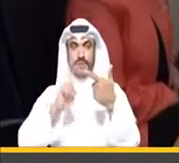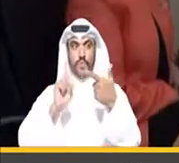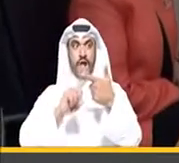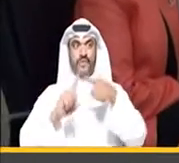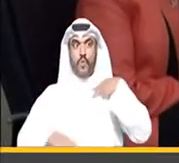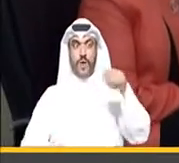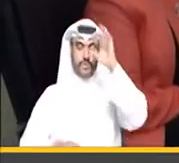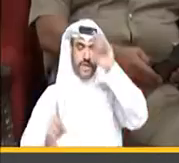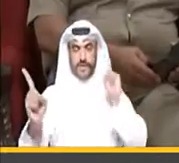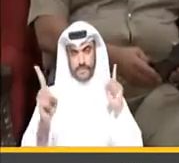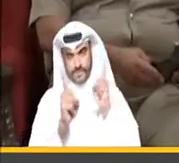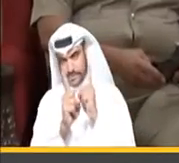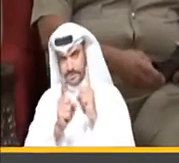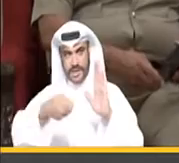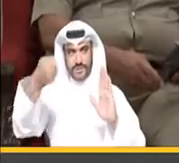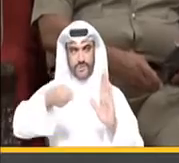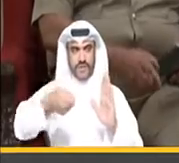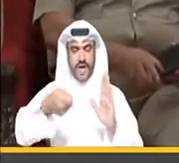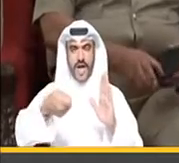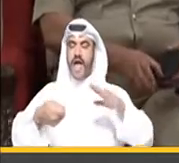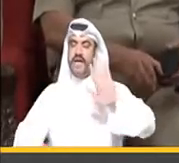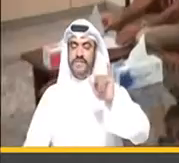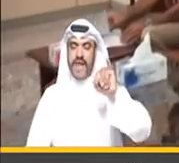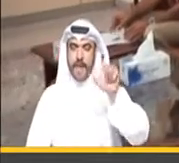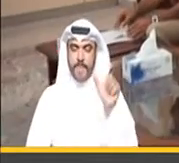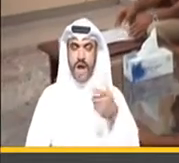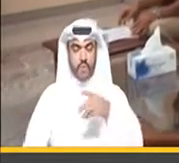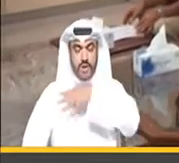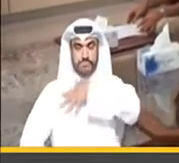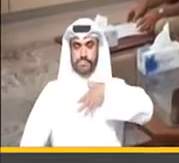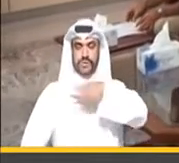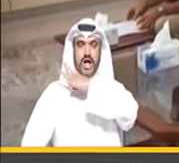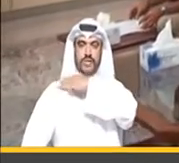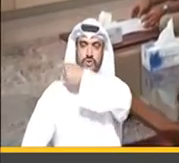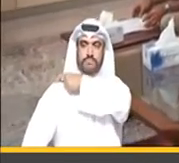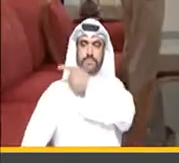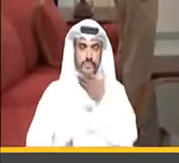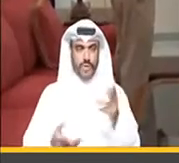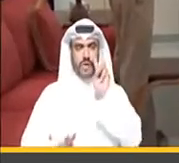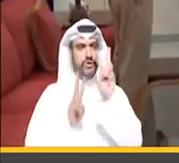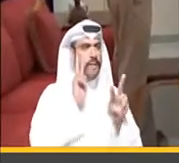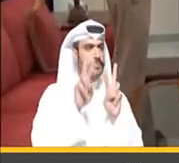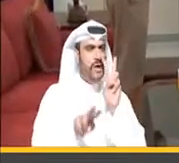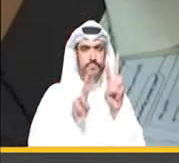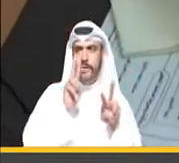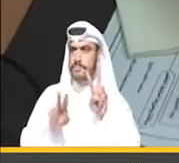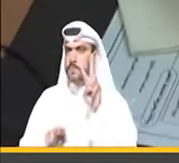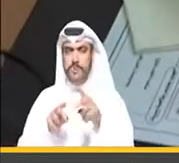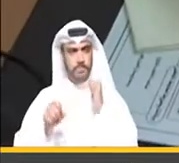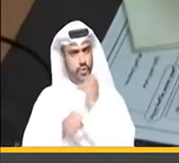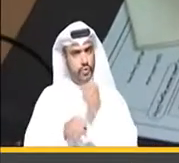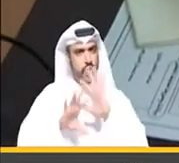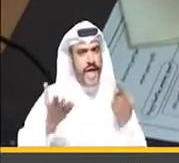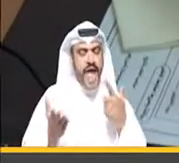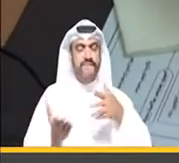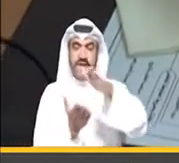الداخلية الفريق سليمان فهد الفهد وعددا من القيادات الأمنية. وقد اطلع معاليه خلال الزيارة على عملية